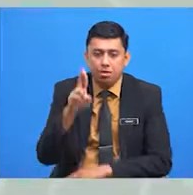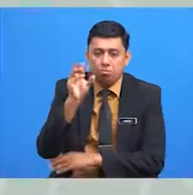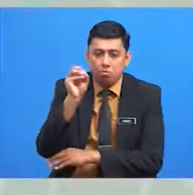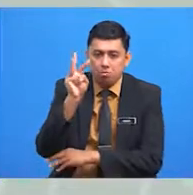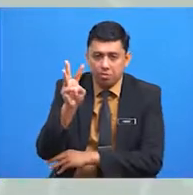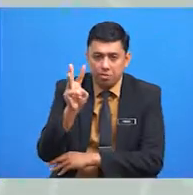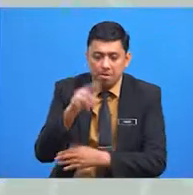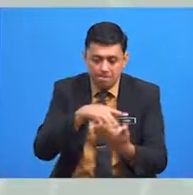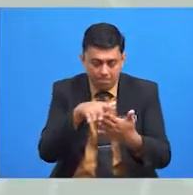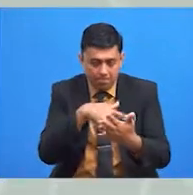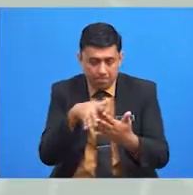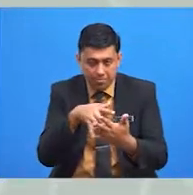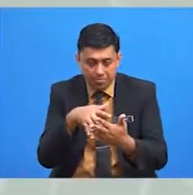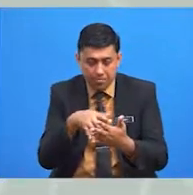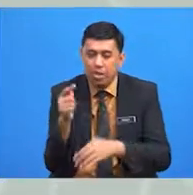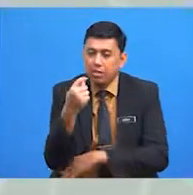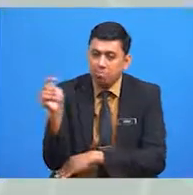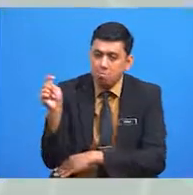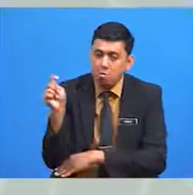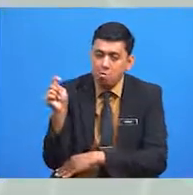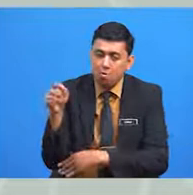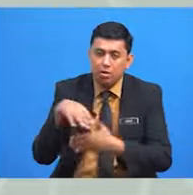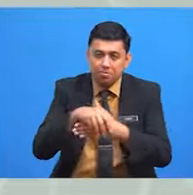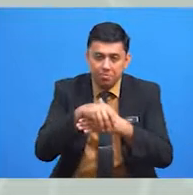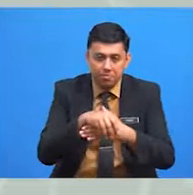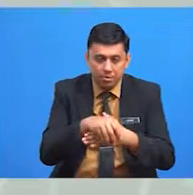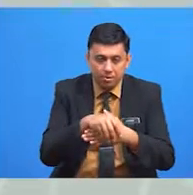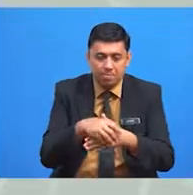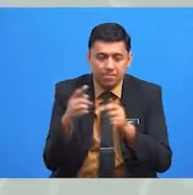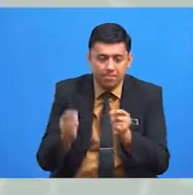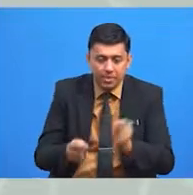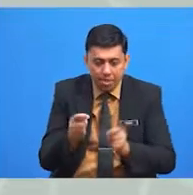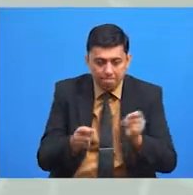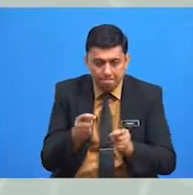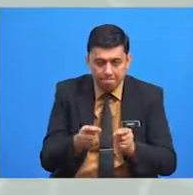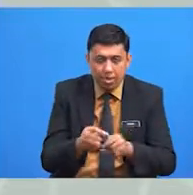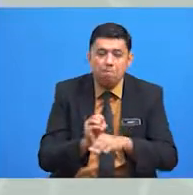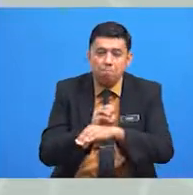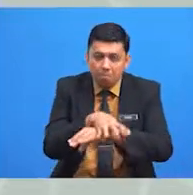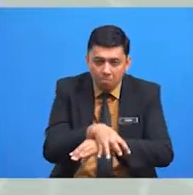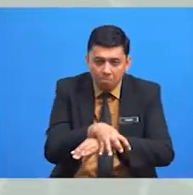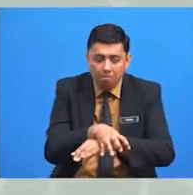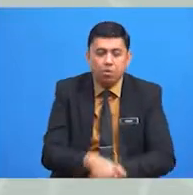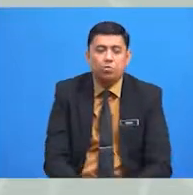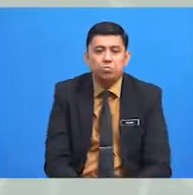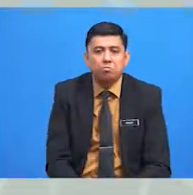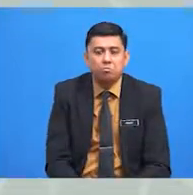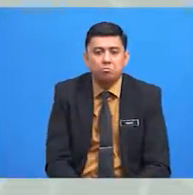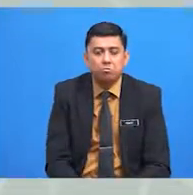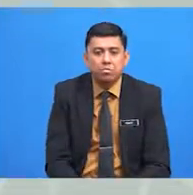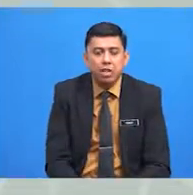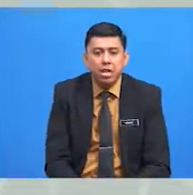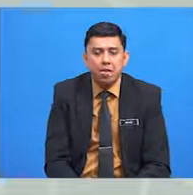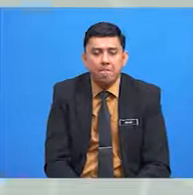ialah pengkaji Timur Inggeris dan pentadbir penjajah yang berkemahiran dalam bahasa Melayu